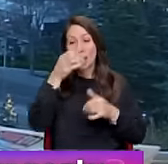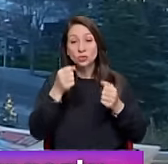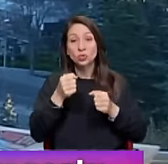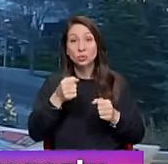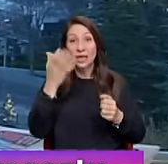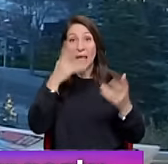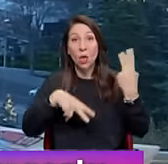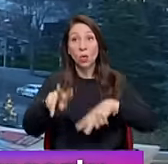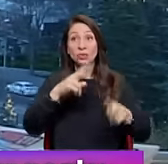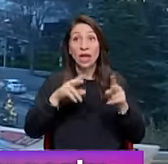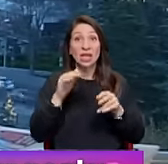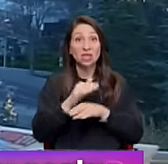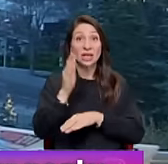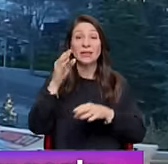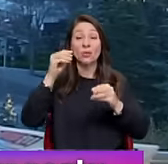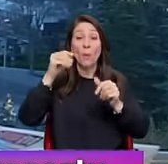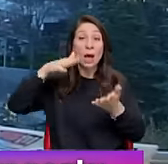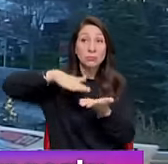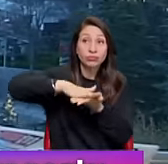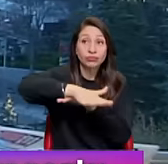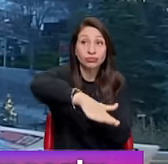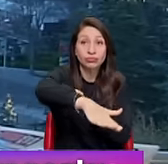karayolunda yaşanan heyelan.